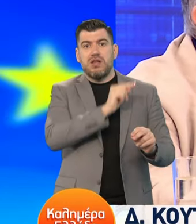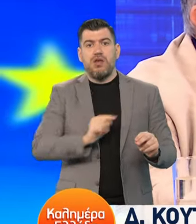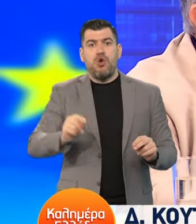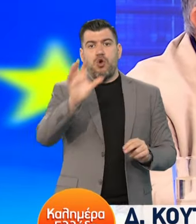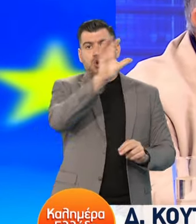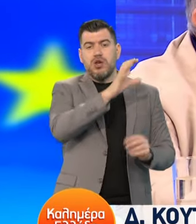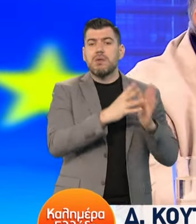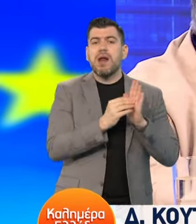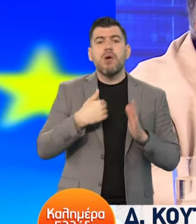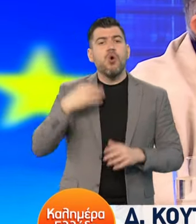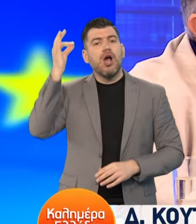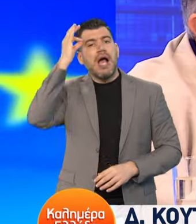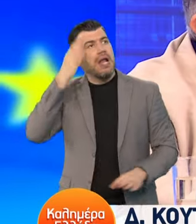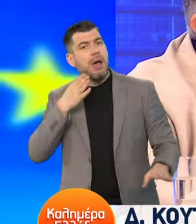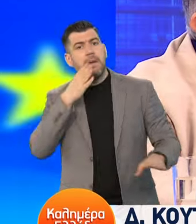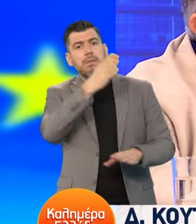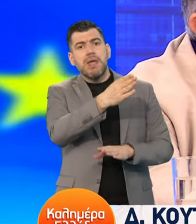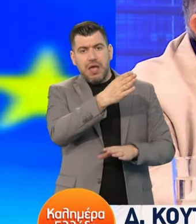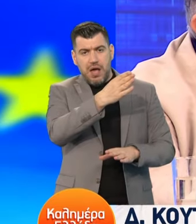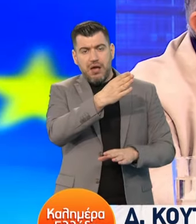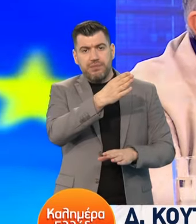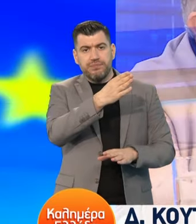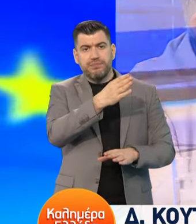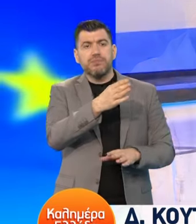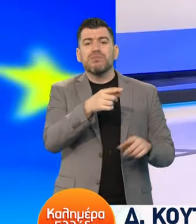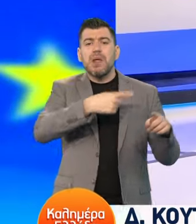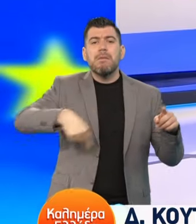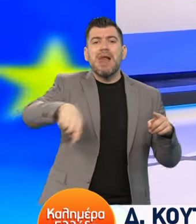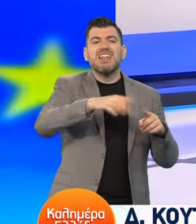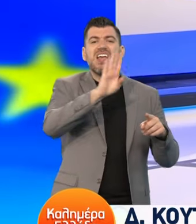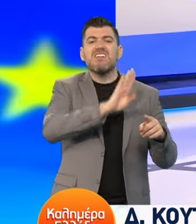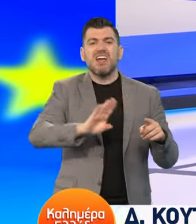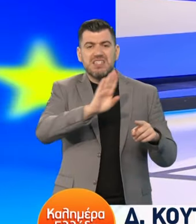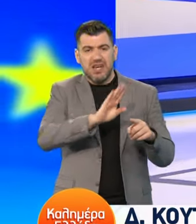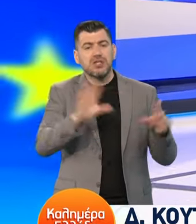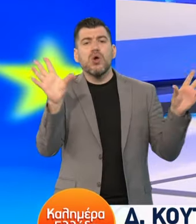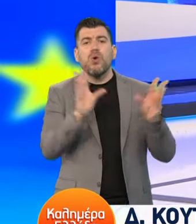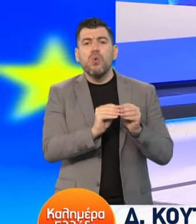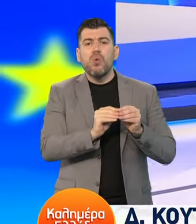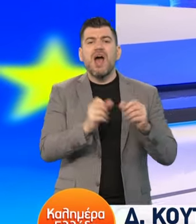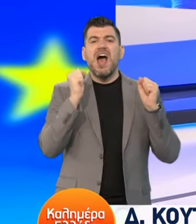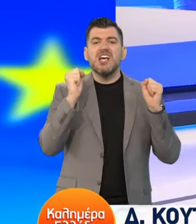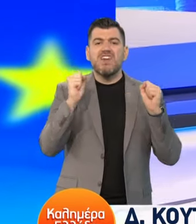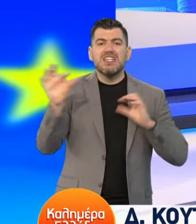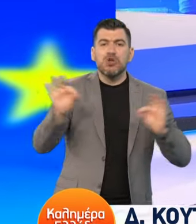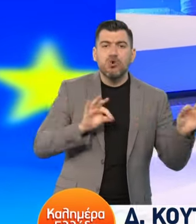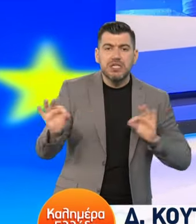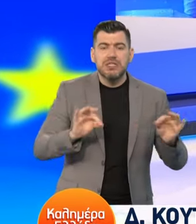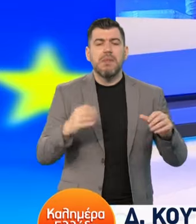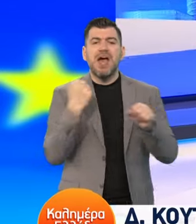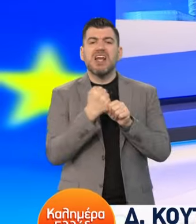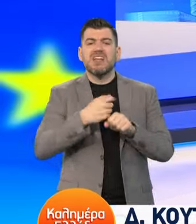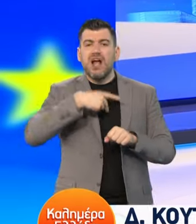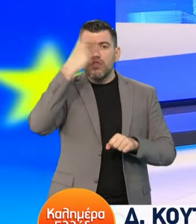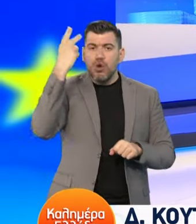μεγάλη συγκέντρωση, εκατομμύρια εργαζόμενοι στην πλατεία της Βαστήλης για το ασφαλιστικό του σύστημα και για εργασιακά δικαιώματα, και είχα